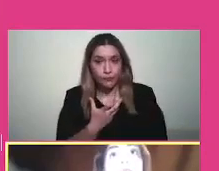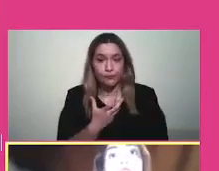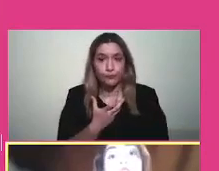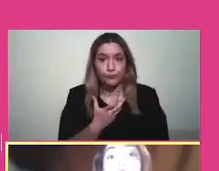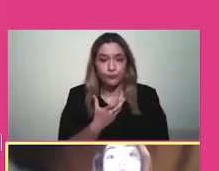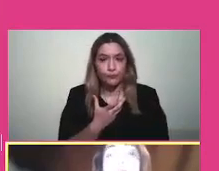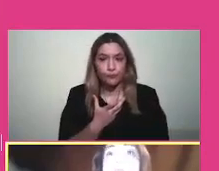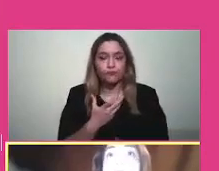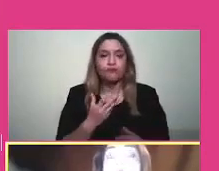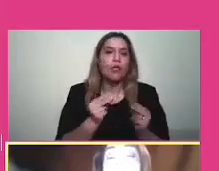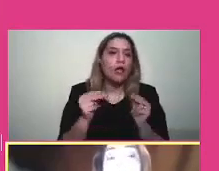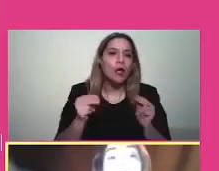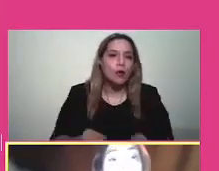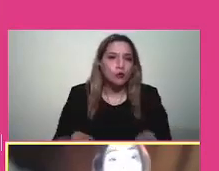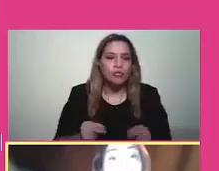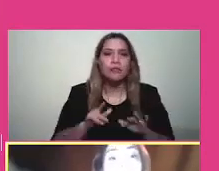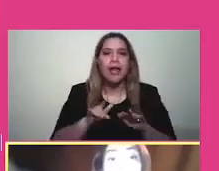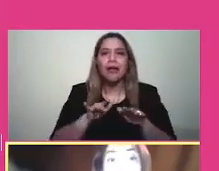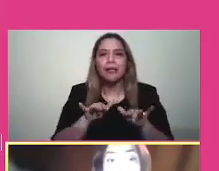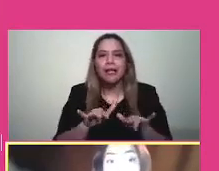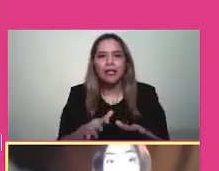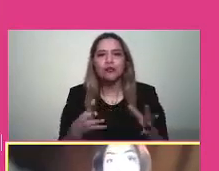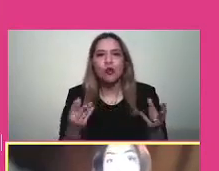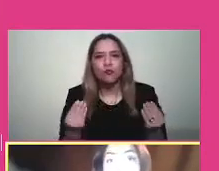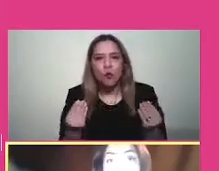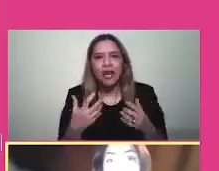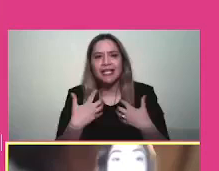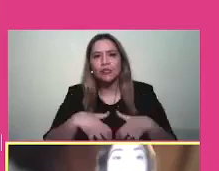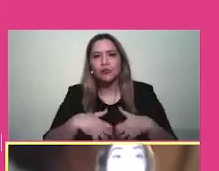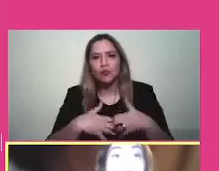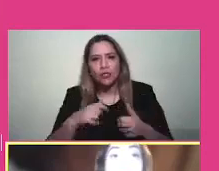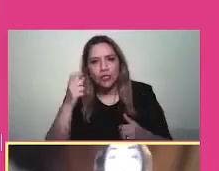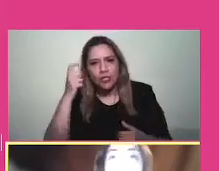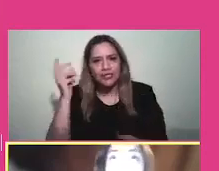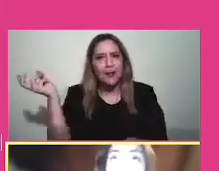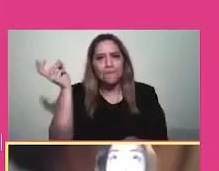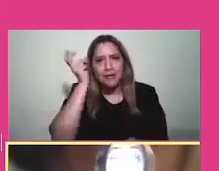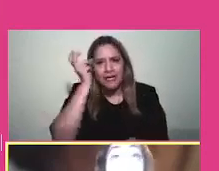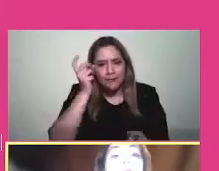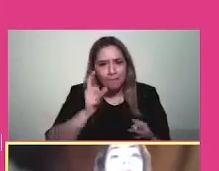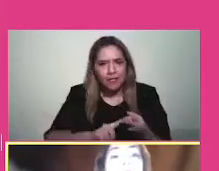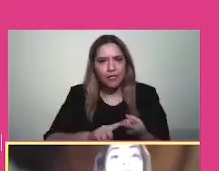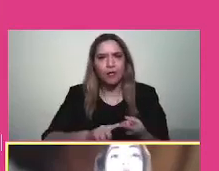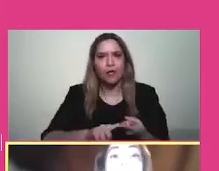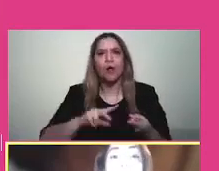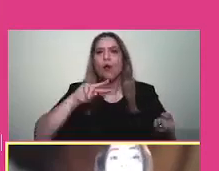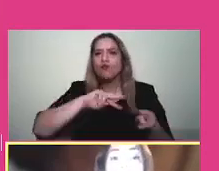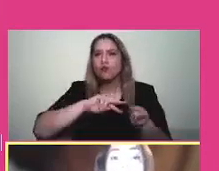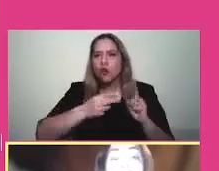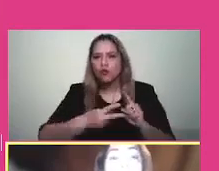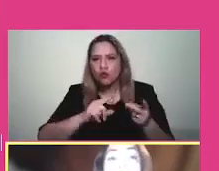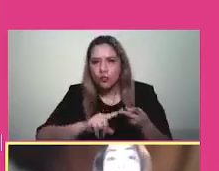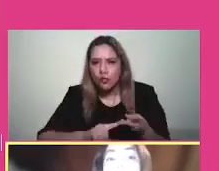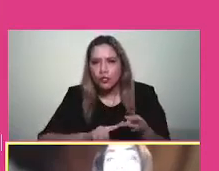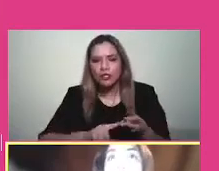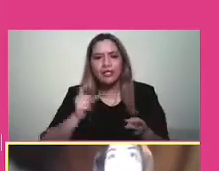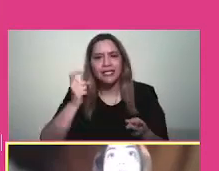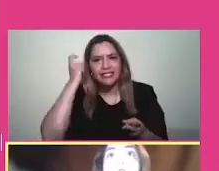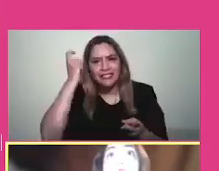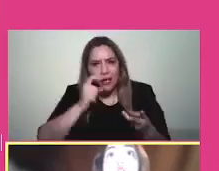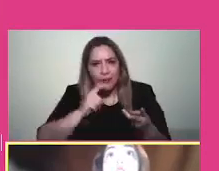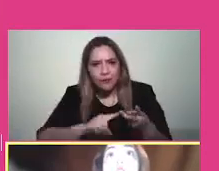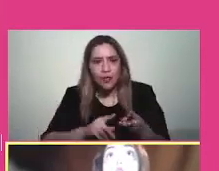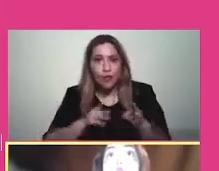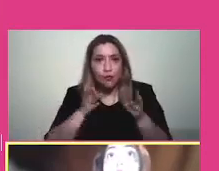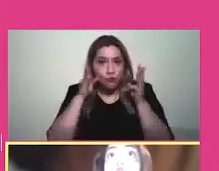και ως εκ τούτου επηρεάζονται πάρα πολλές νοητικές λειτουργίες, όπως είναι η μνήμη, όπως είναι η προσοχή, η σκέψη,